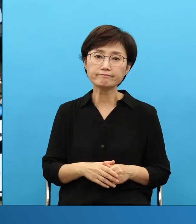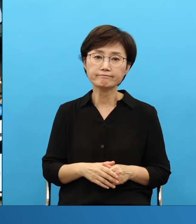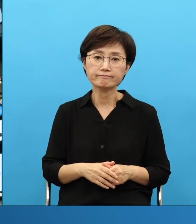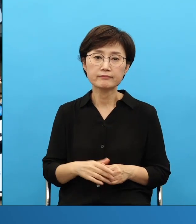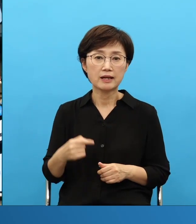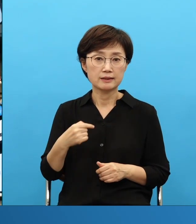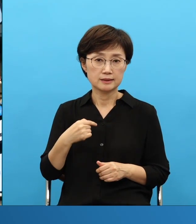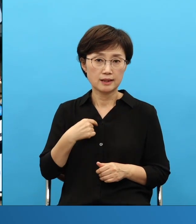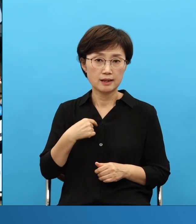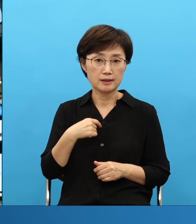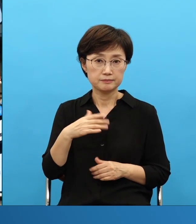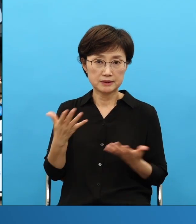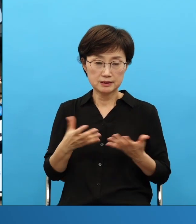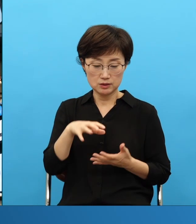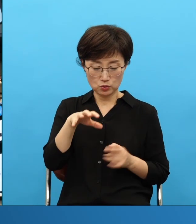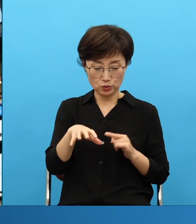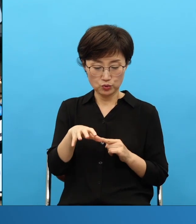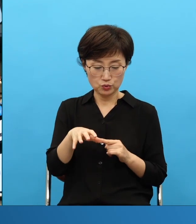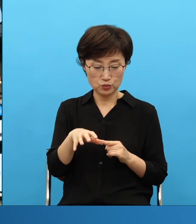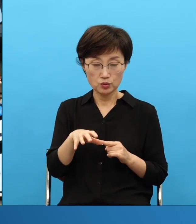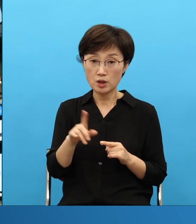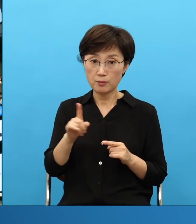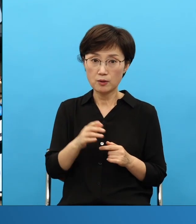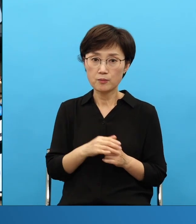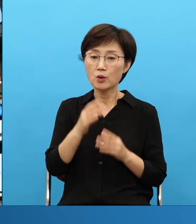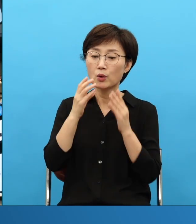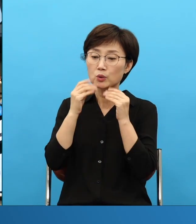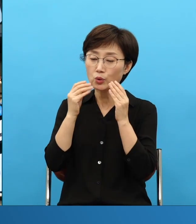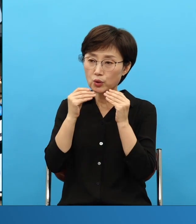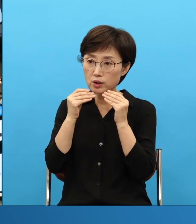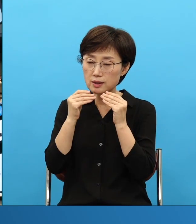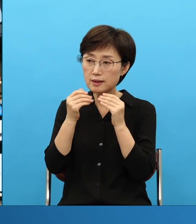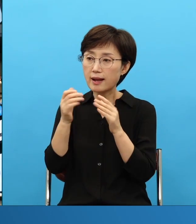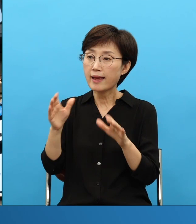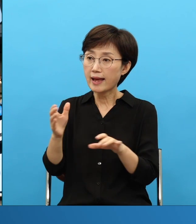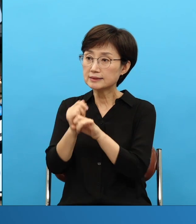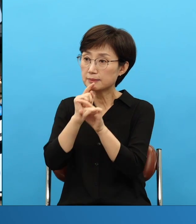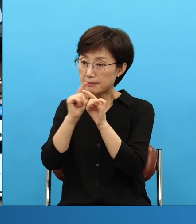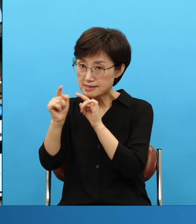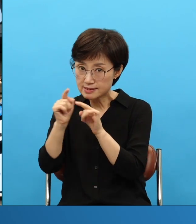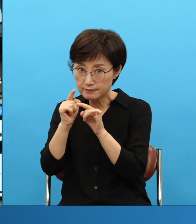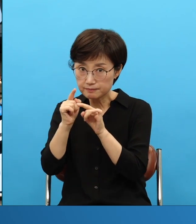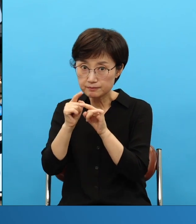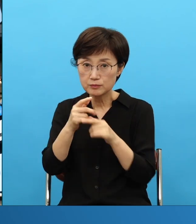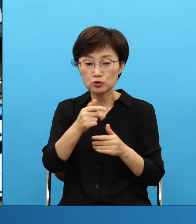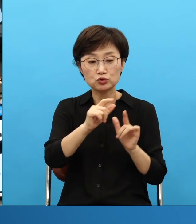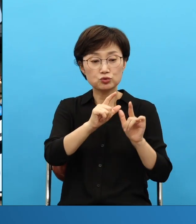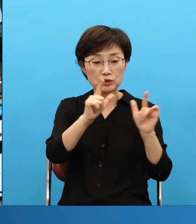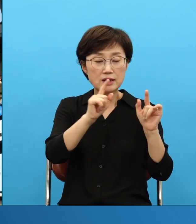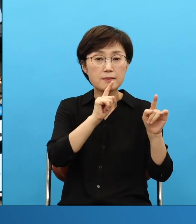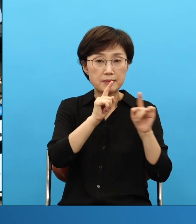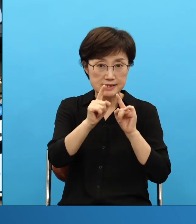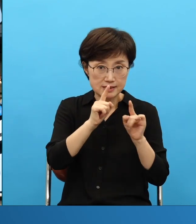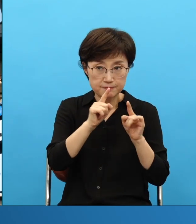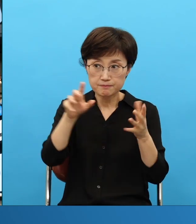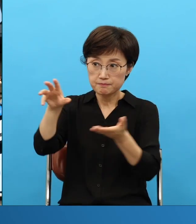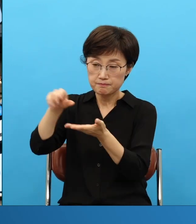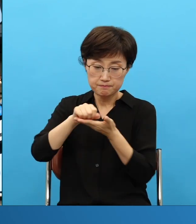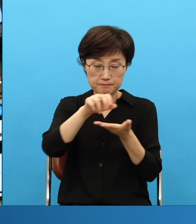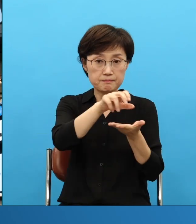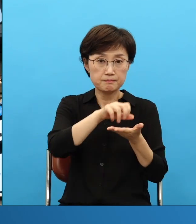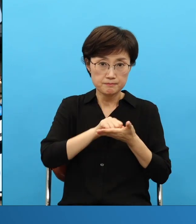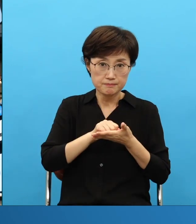제가 현장에서 흐름을 타는 부분은 토요일 본부 메시지와 주일 강단 메시지를 통해서